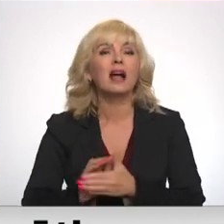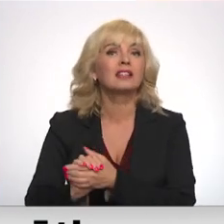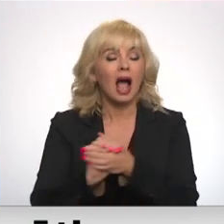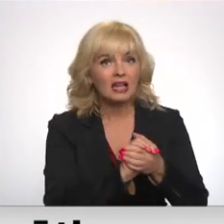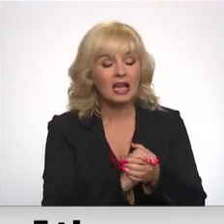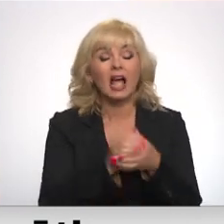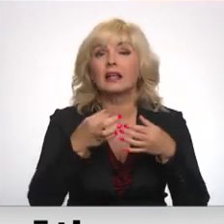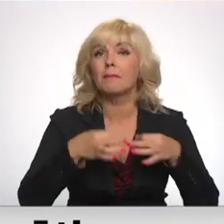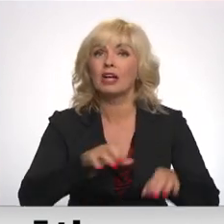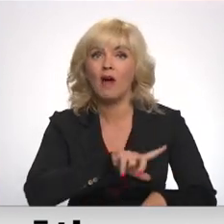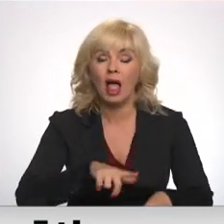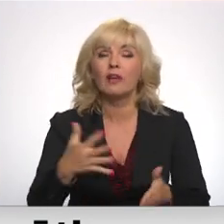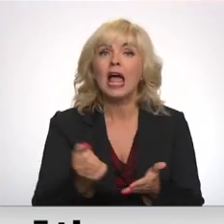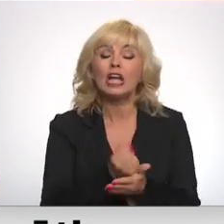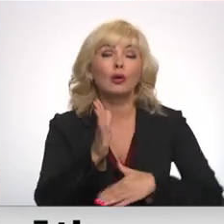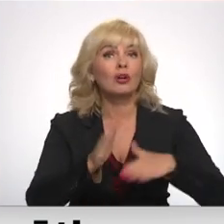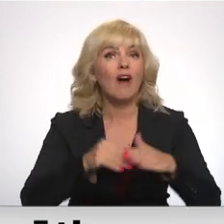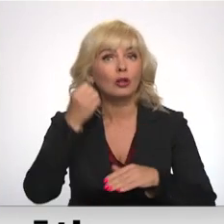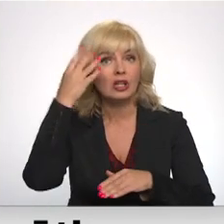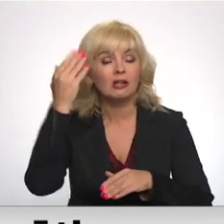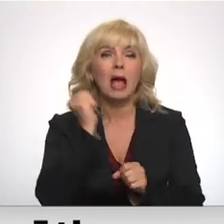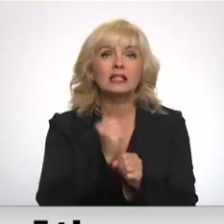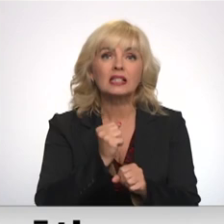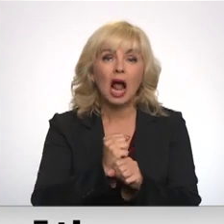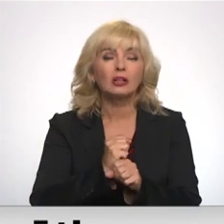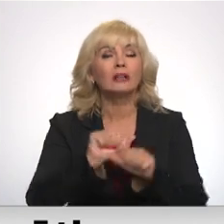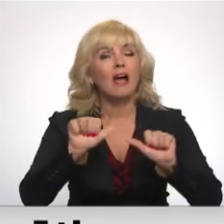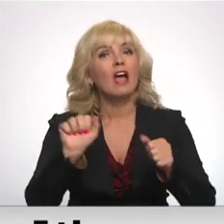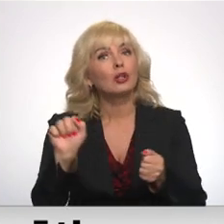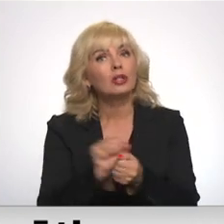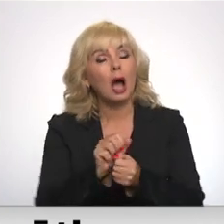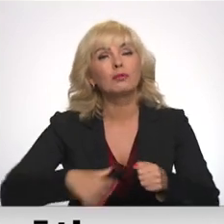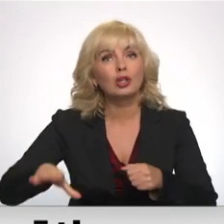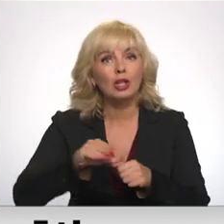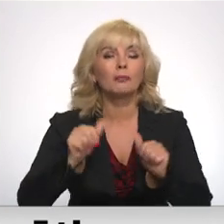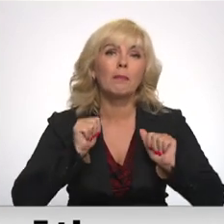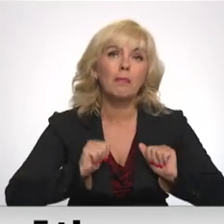Latvijā. Iegūt kvalitatīvu izglītību, strādāt, veidot dabisku ģimeni un pavadīt